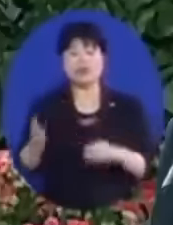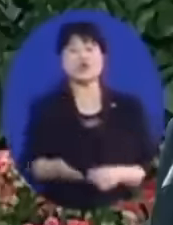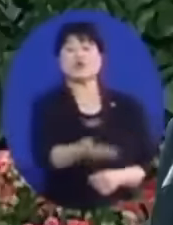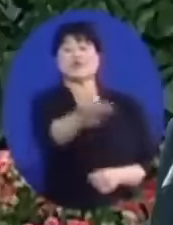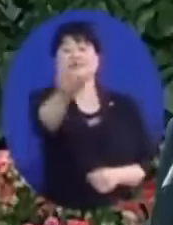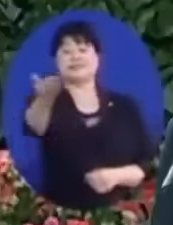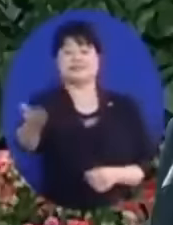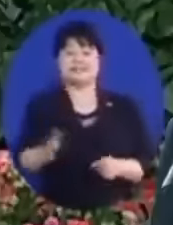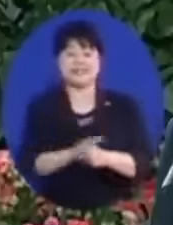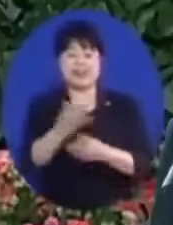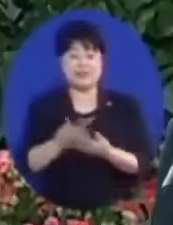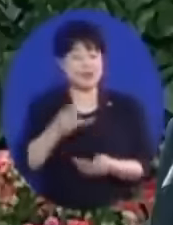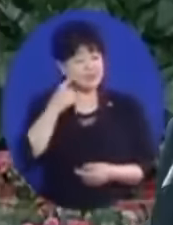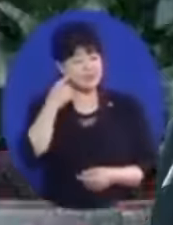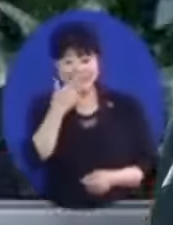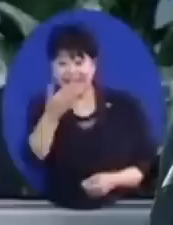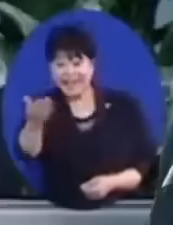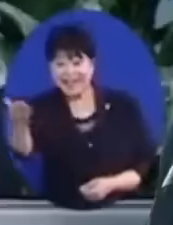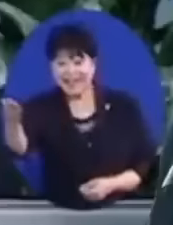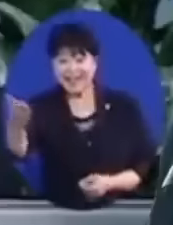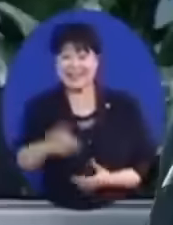여러분은 사랑을 받고 있습니까?